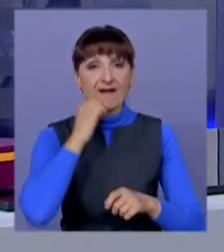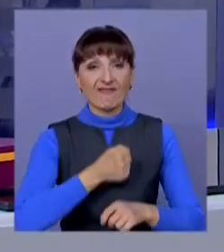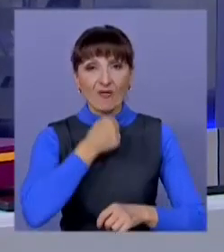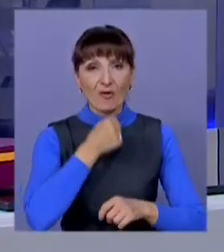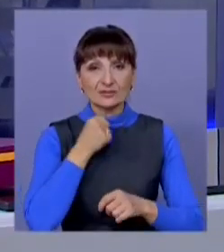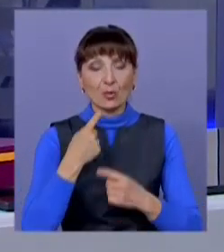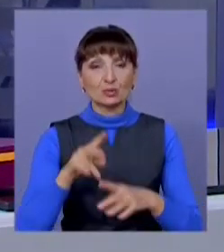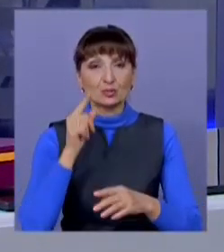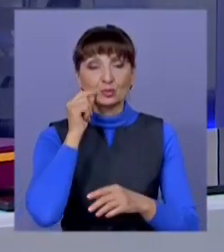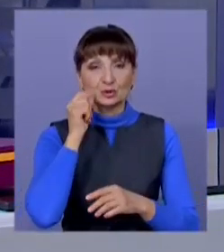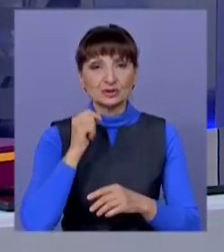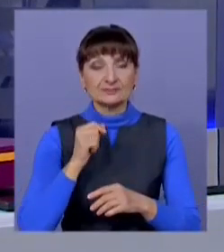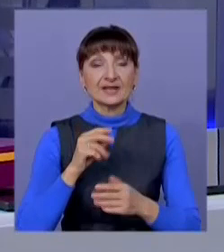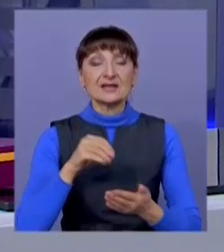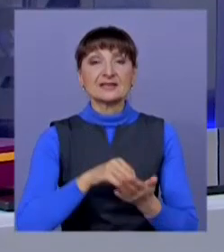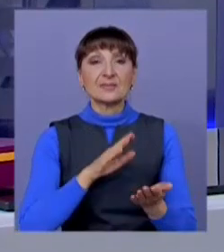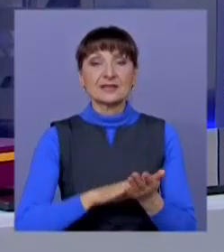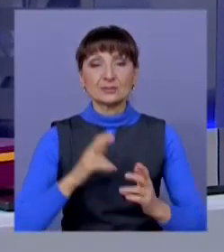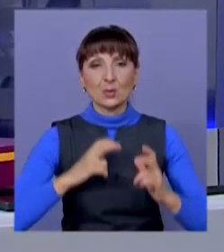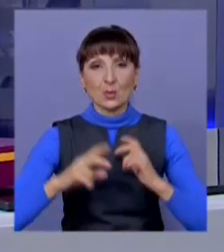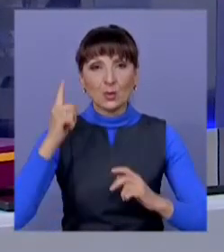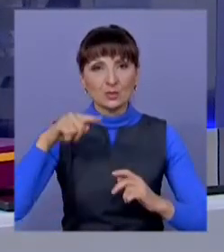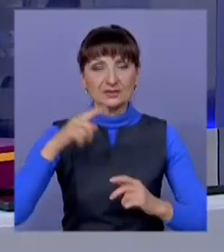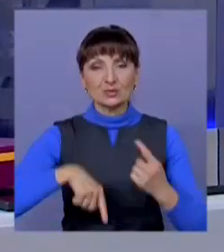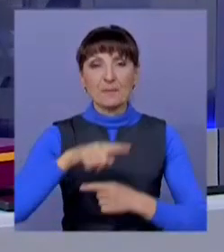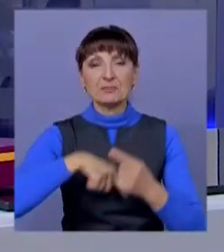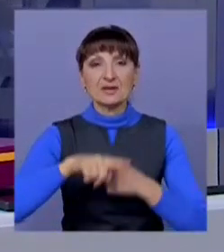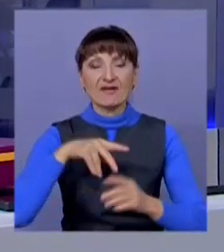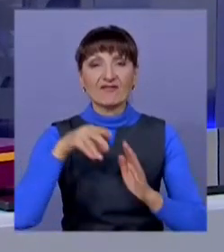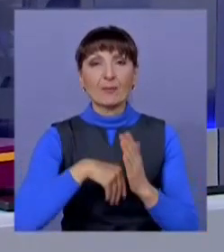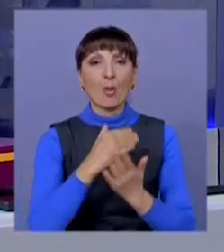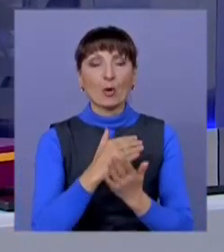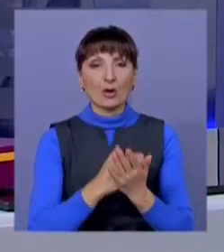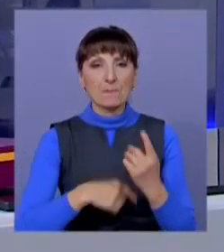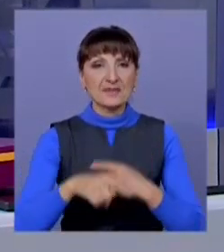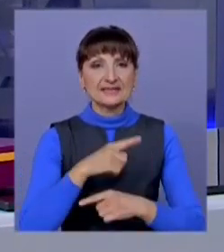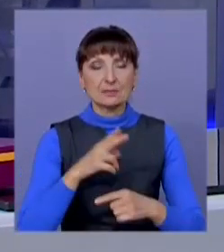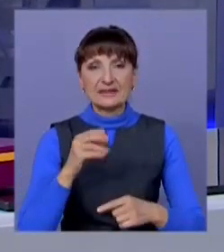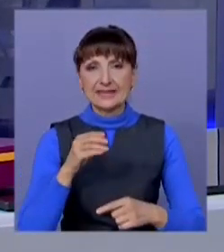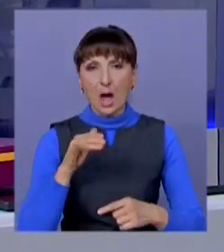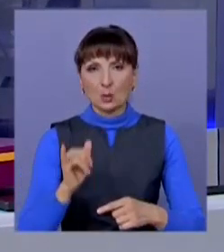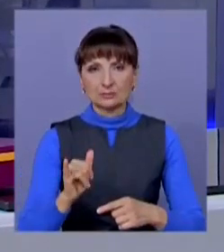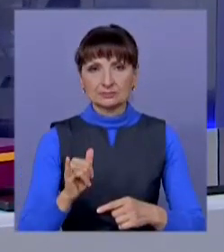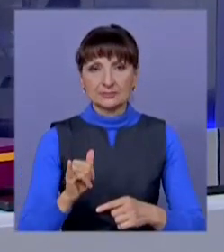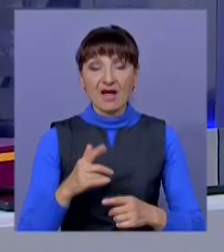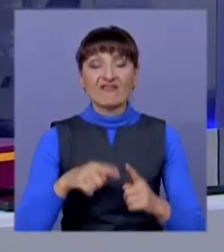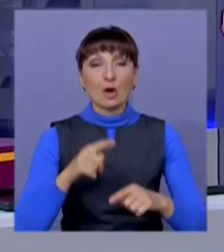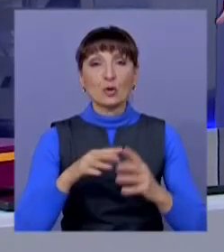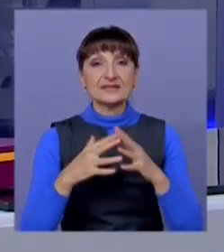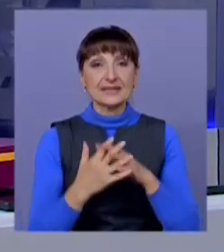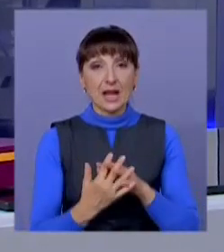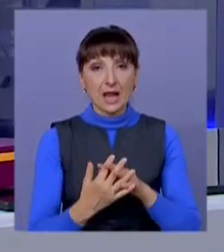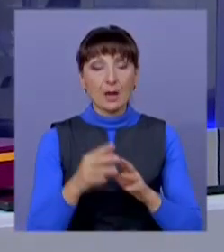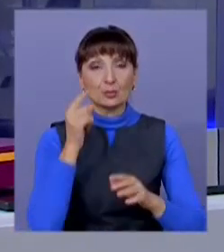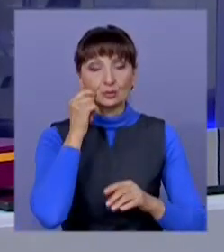ситкин медеу баев и записался на курсы по предпринимательству в рамках программы бизнес бастау в родном селе к кардио